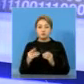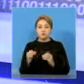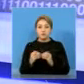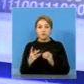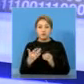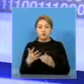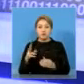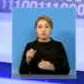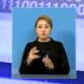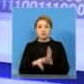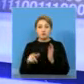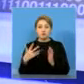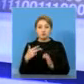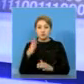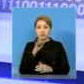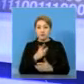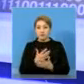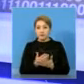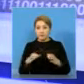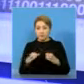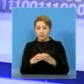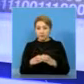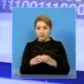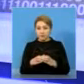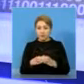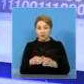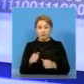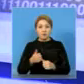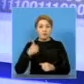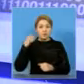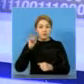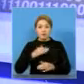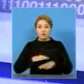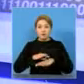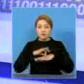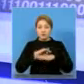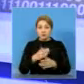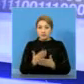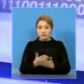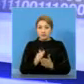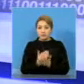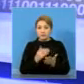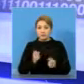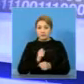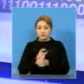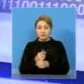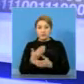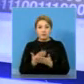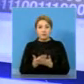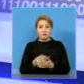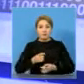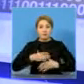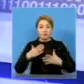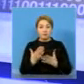және 373-ші атқыштар бригадасының қатарында отан алдындағы борышын атқарған ақтөбеліктердің тізімін тапсырды. Салтанатты